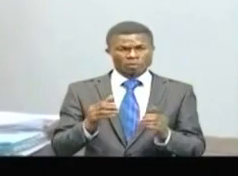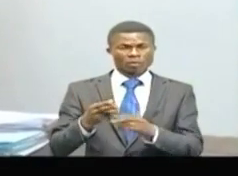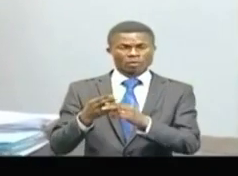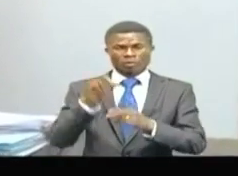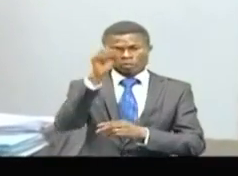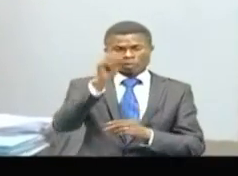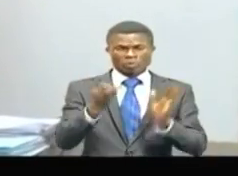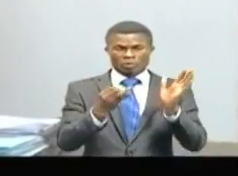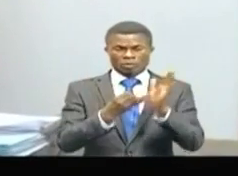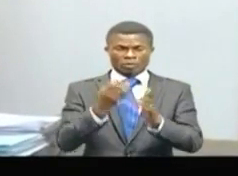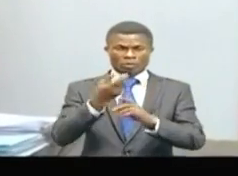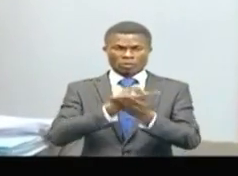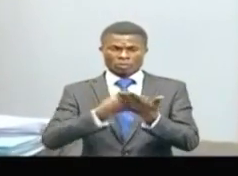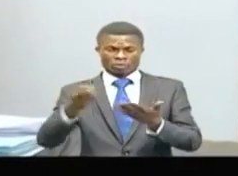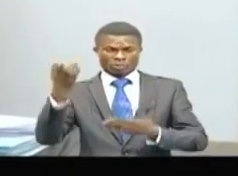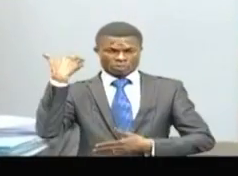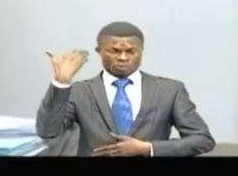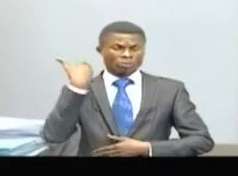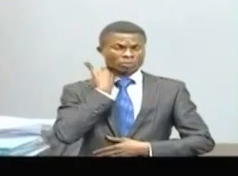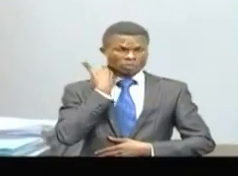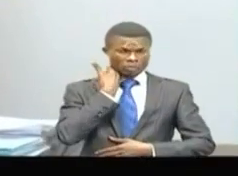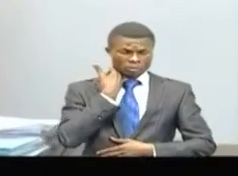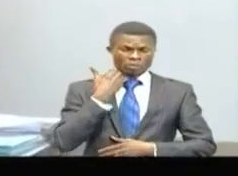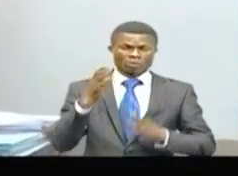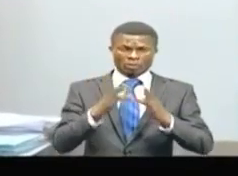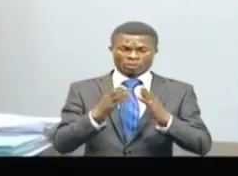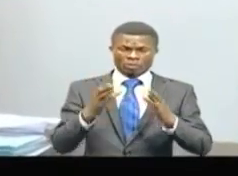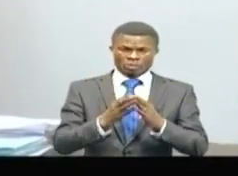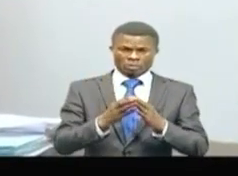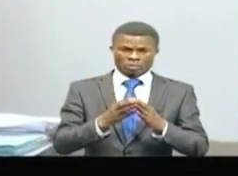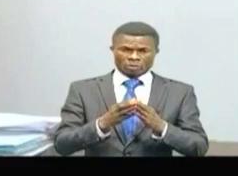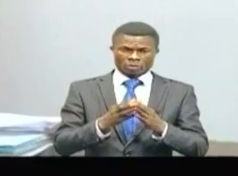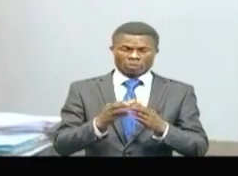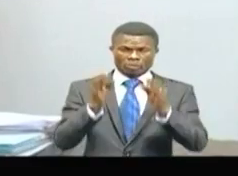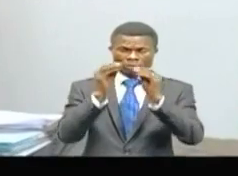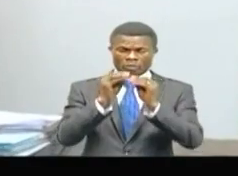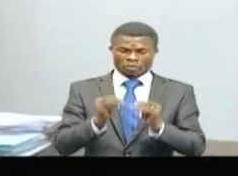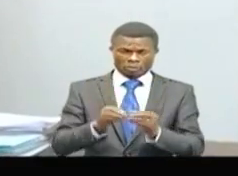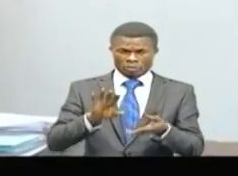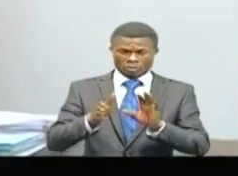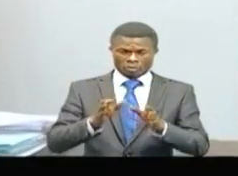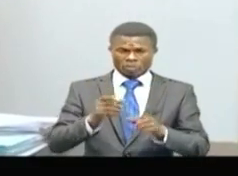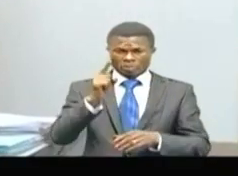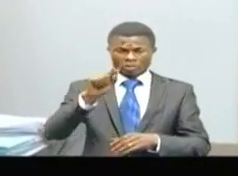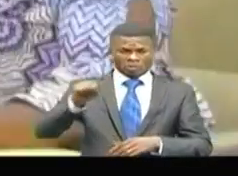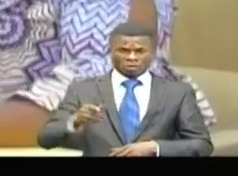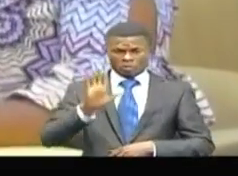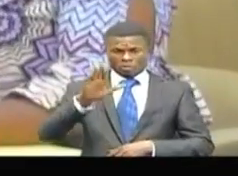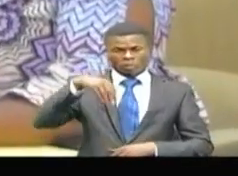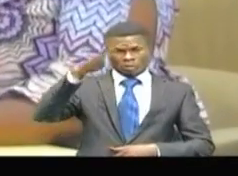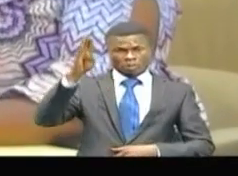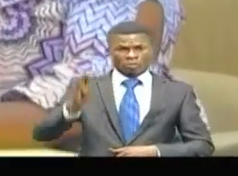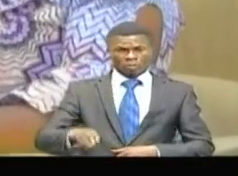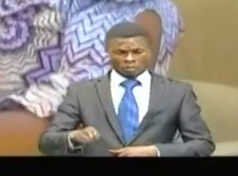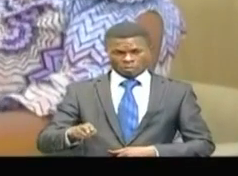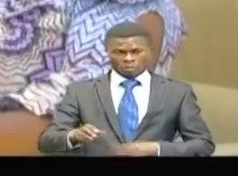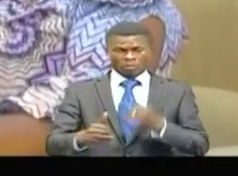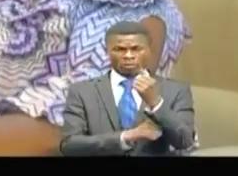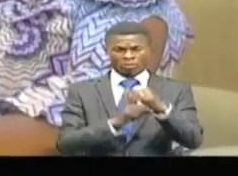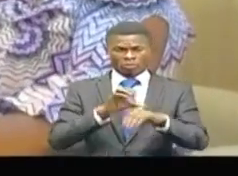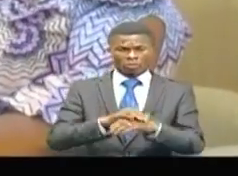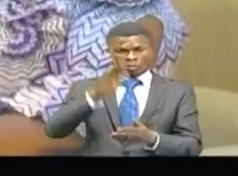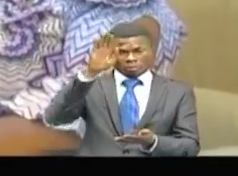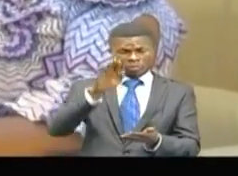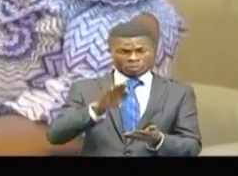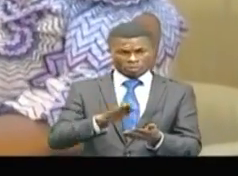37e semaine épidémiologique, avec toujours une létalité autour de 1,5%. La baisse